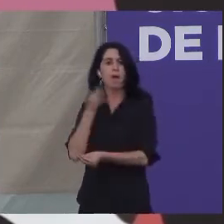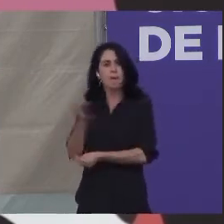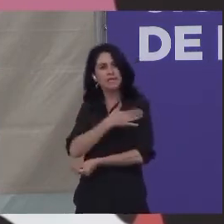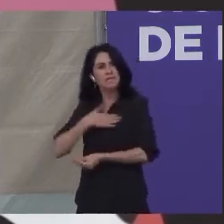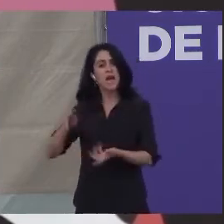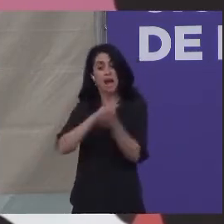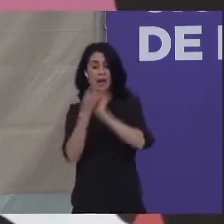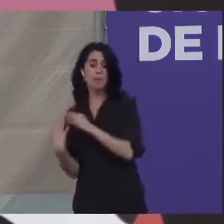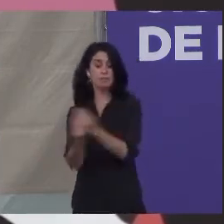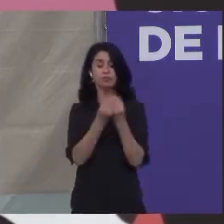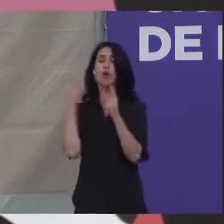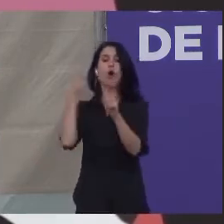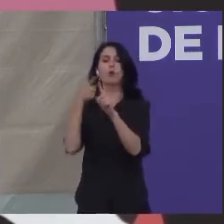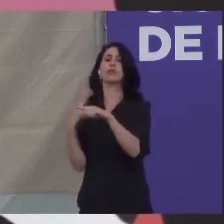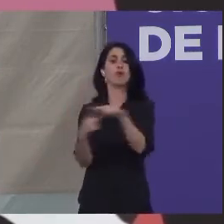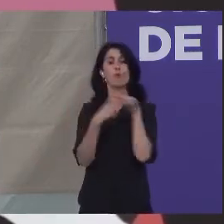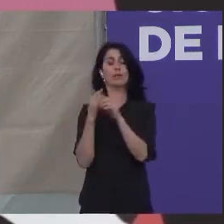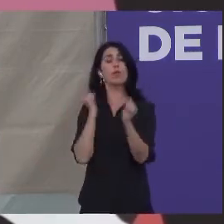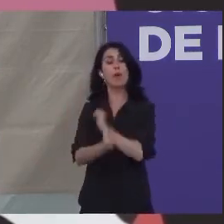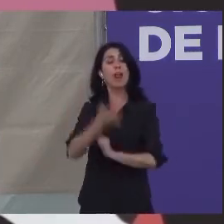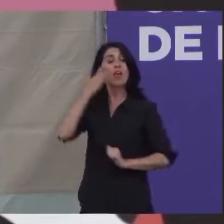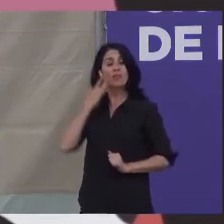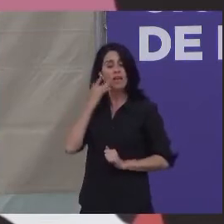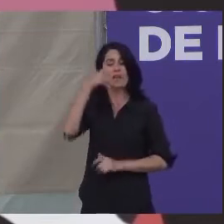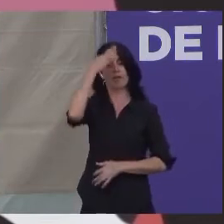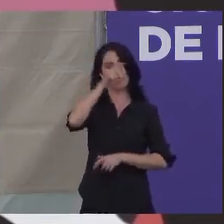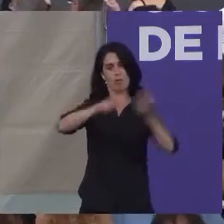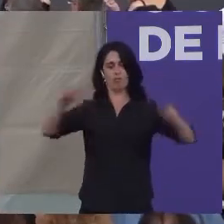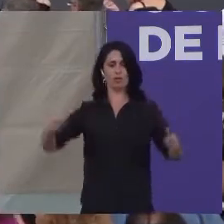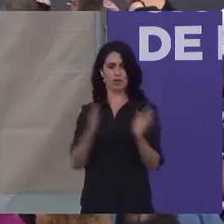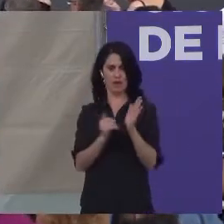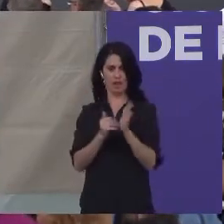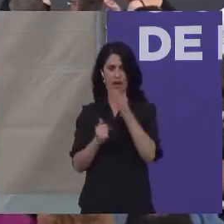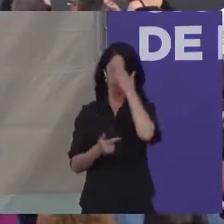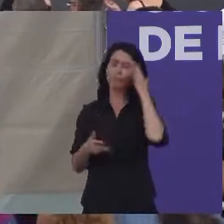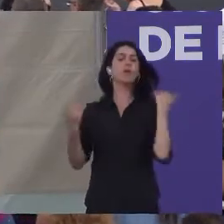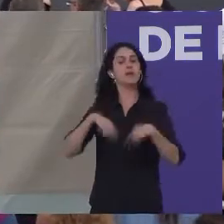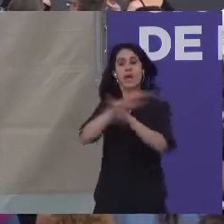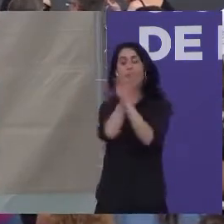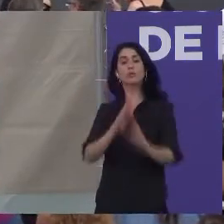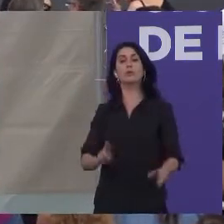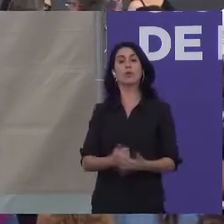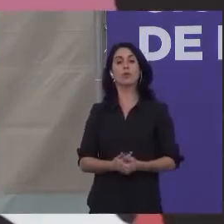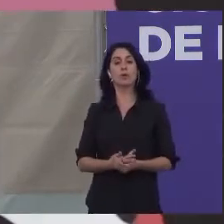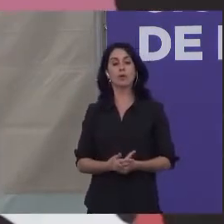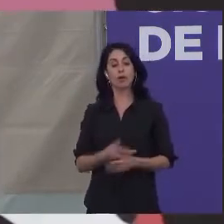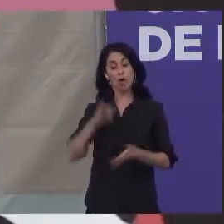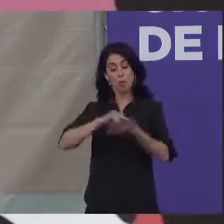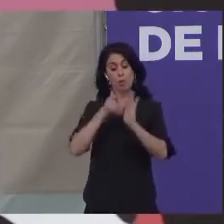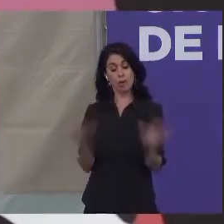objectiu compartit, la dignitat del poble valencià. Per acabar, la responsabilitat amb el projecte